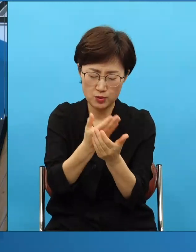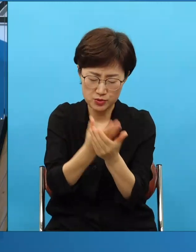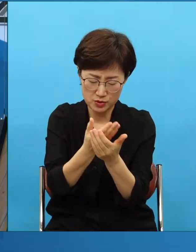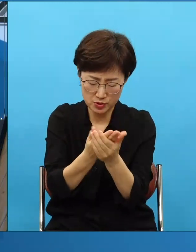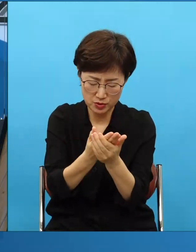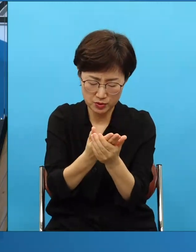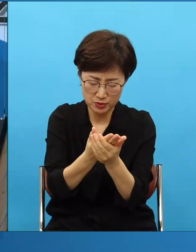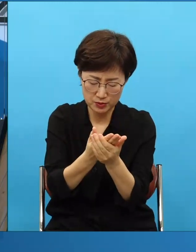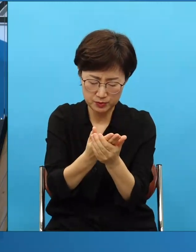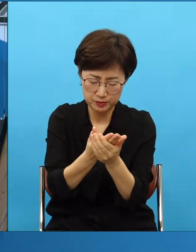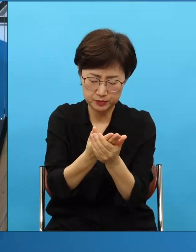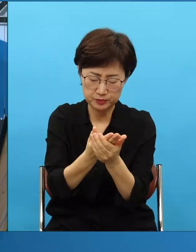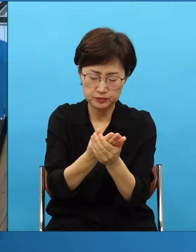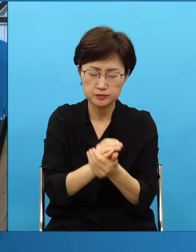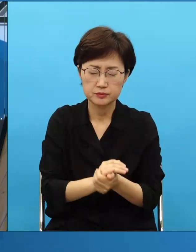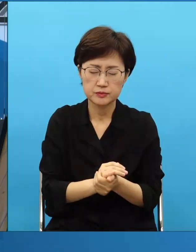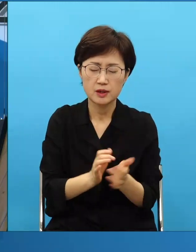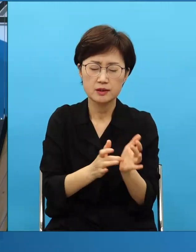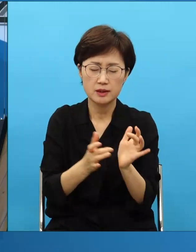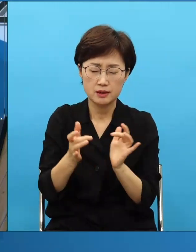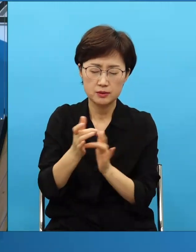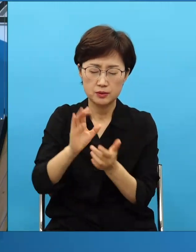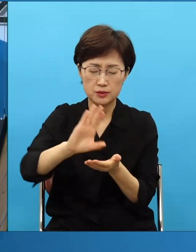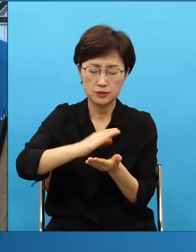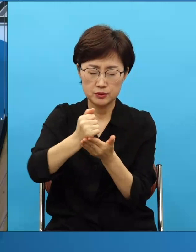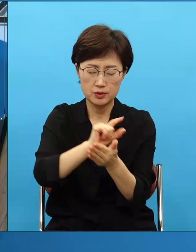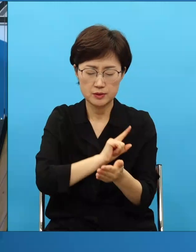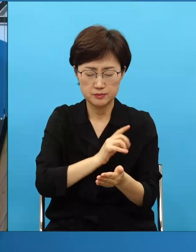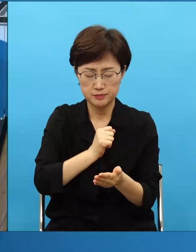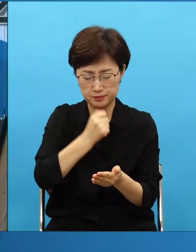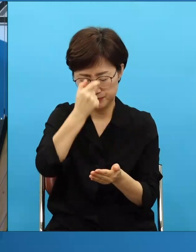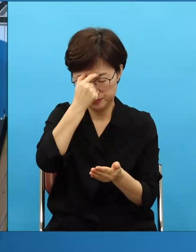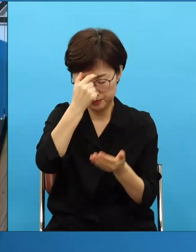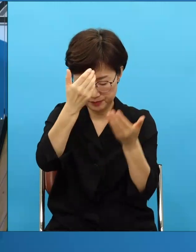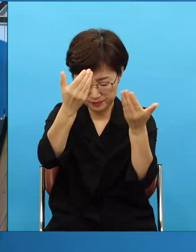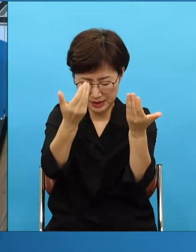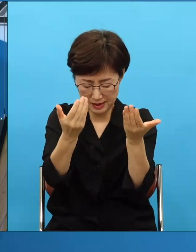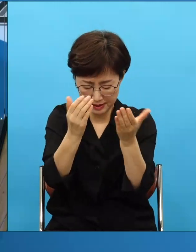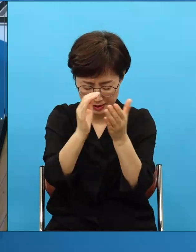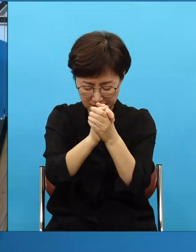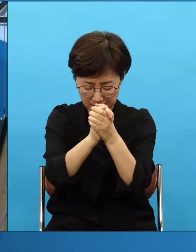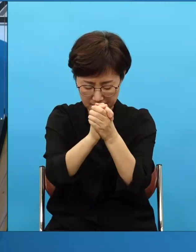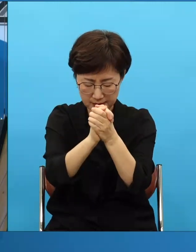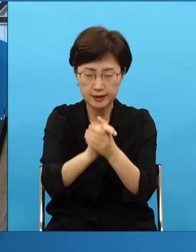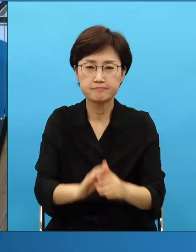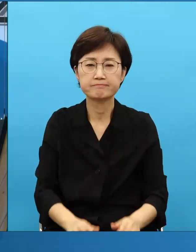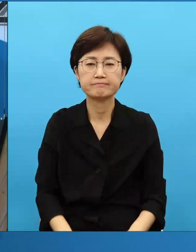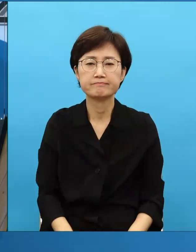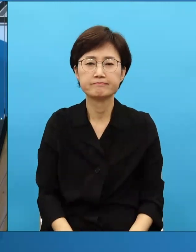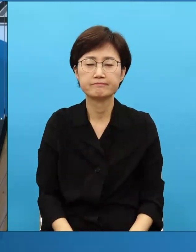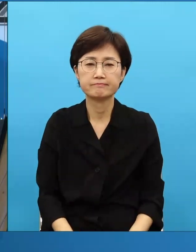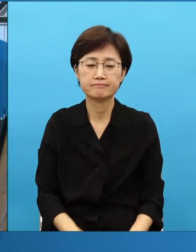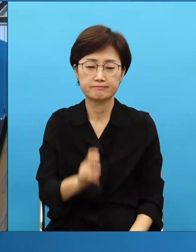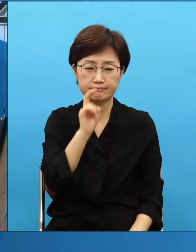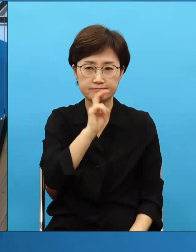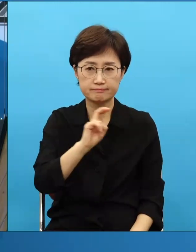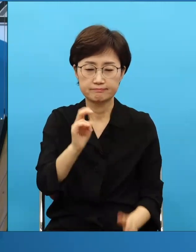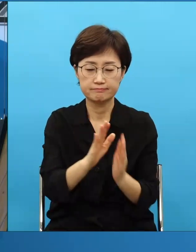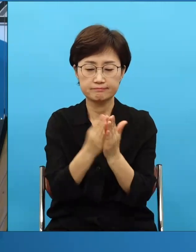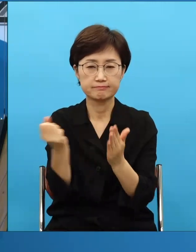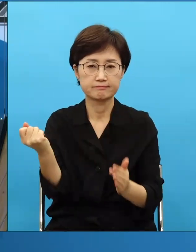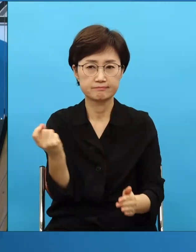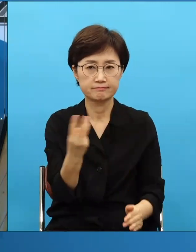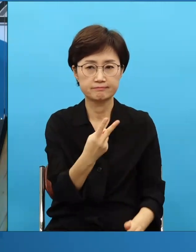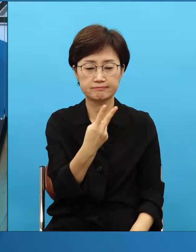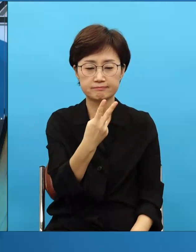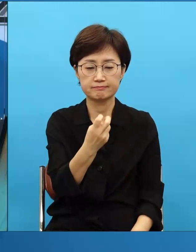may your kingdom come upon us. 예수 그리스도 이름으로 기도드립니다. In Jesus Christ's name we pray. Amen. 다 함께 찬송가 23장